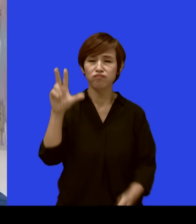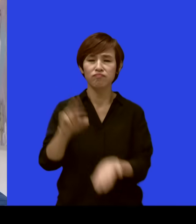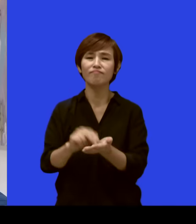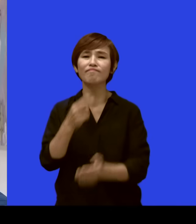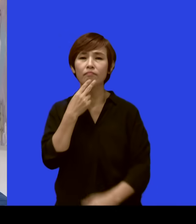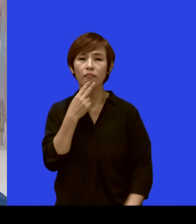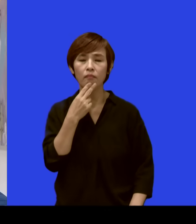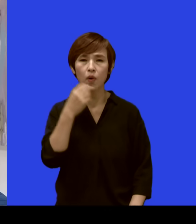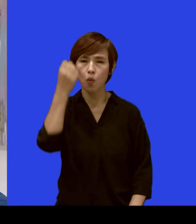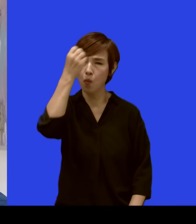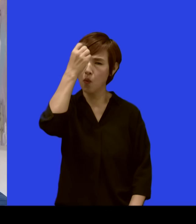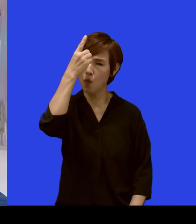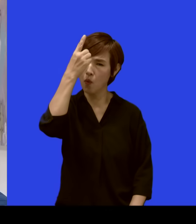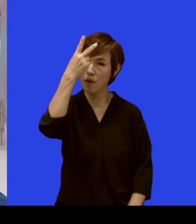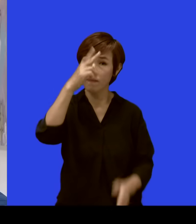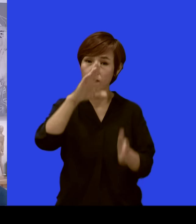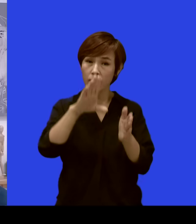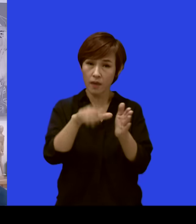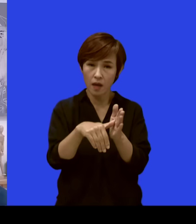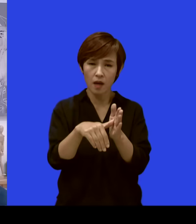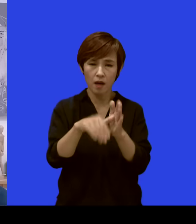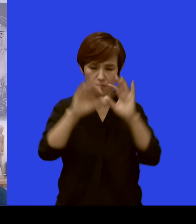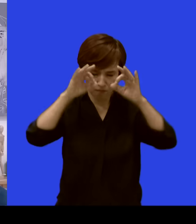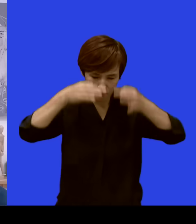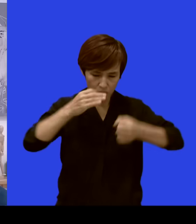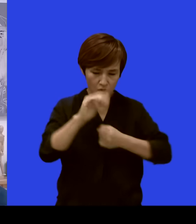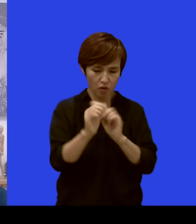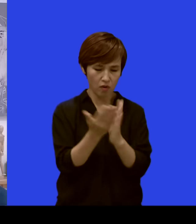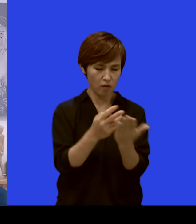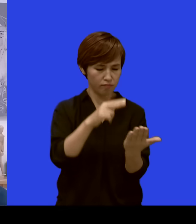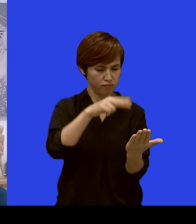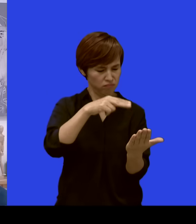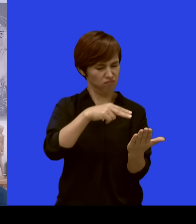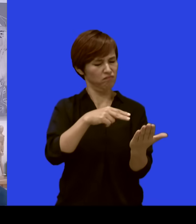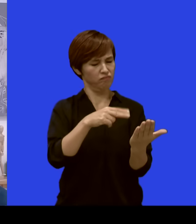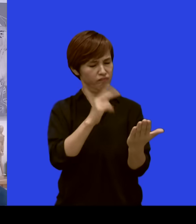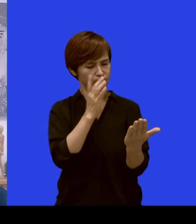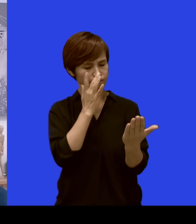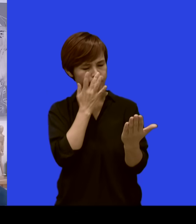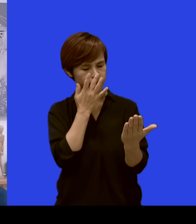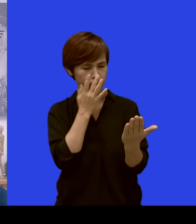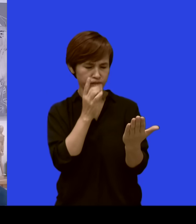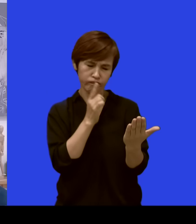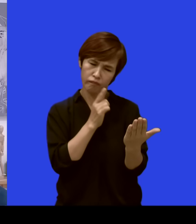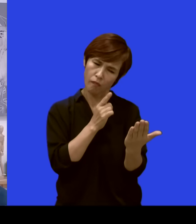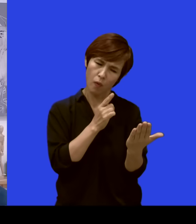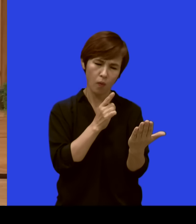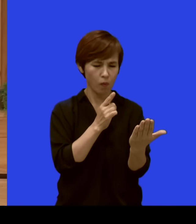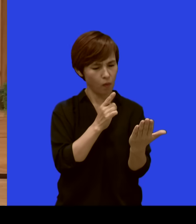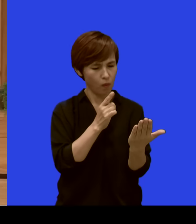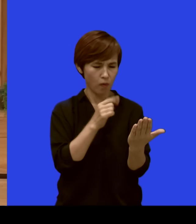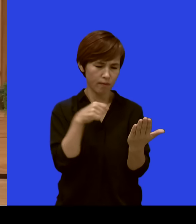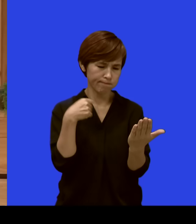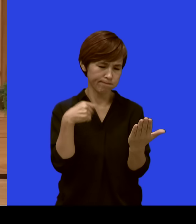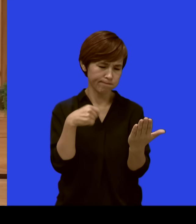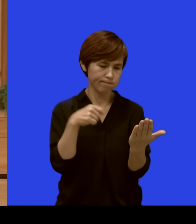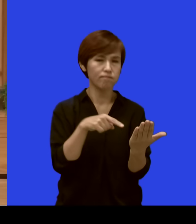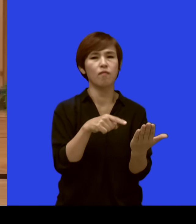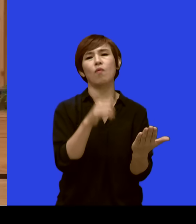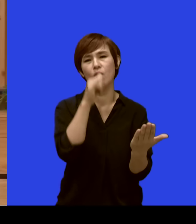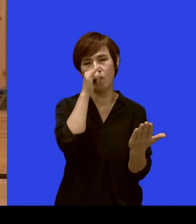없었는데 이때가 넘어가면서 성경을 읽다가 이게 턱턱 이해가 안 되네, 이거는 동의가 안 되네 이런 부분들이 생겨나기 시작한